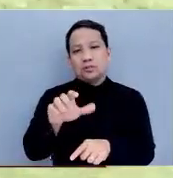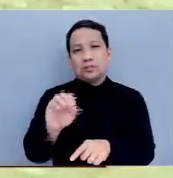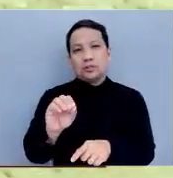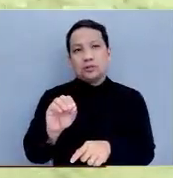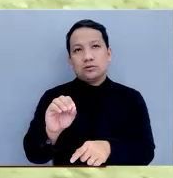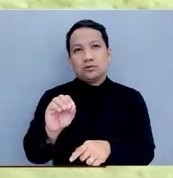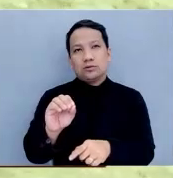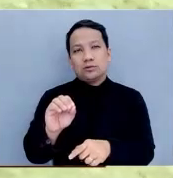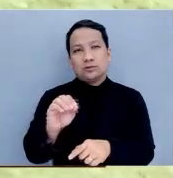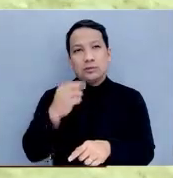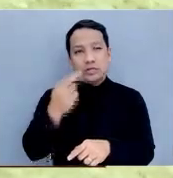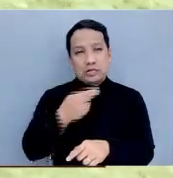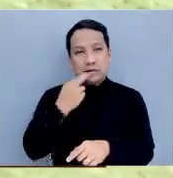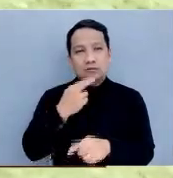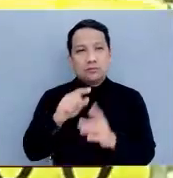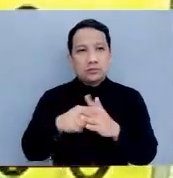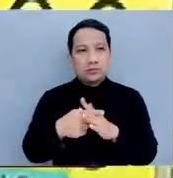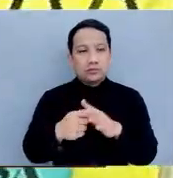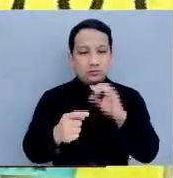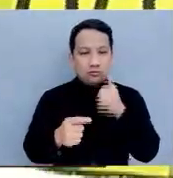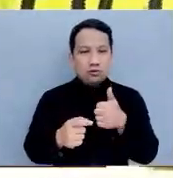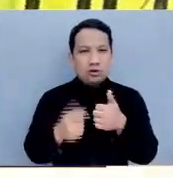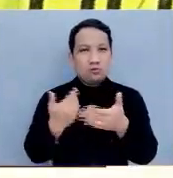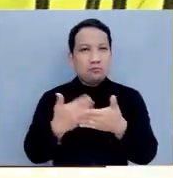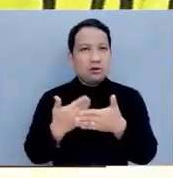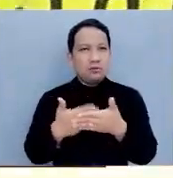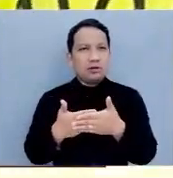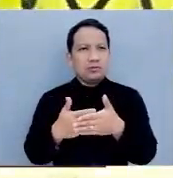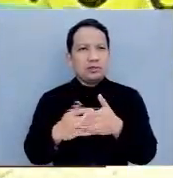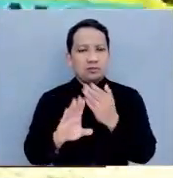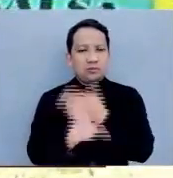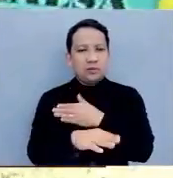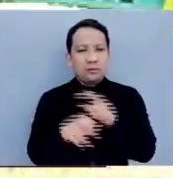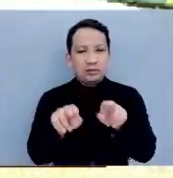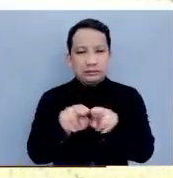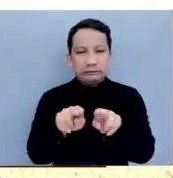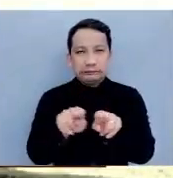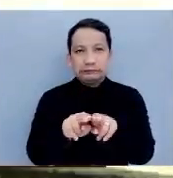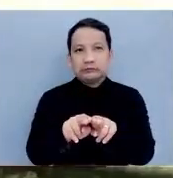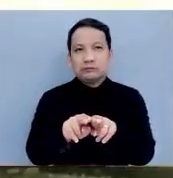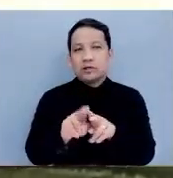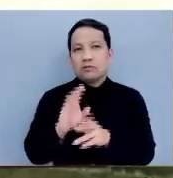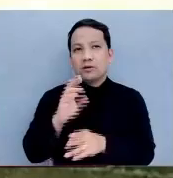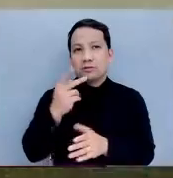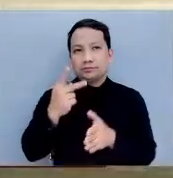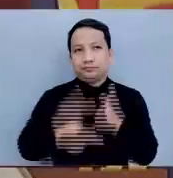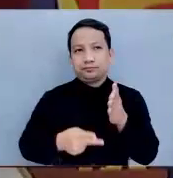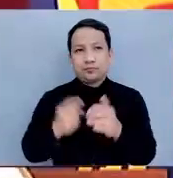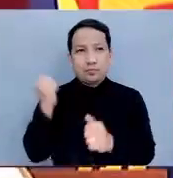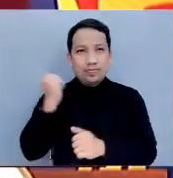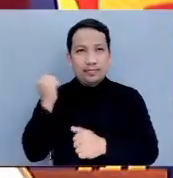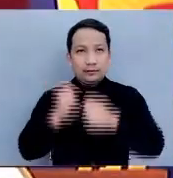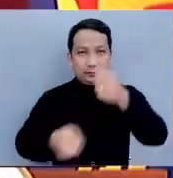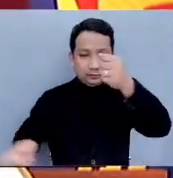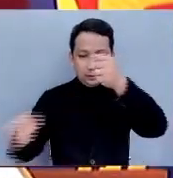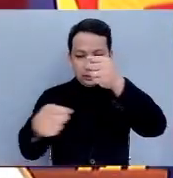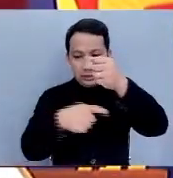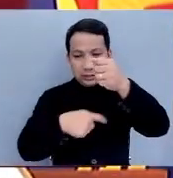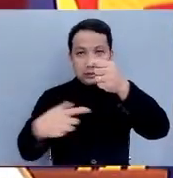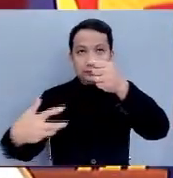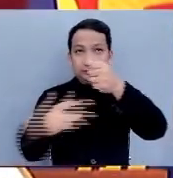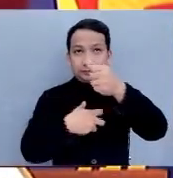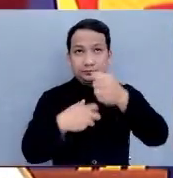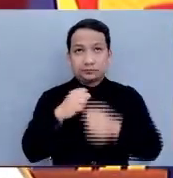bukas. Kumpiyansa ang Pangulo na malapit nang manumbalik ang dating presyo ng bigas. Tayo'y umaani na ng